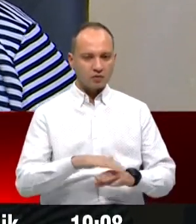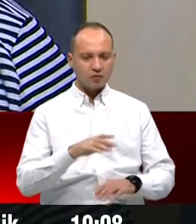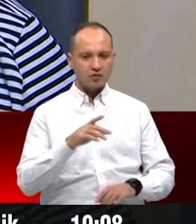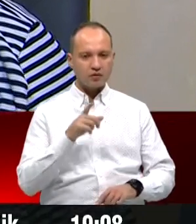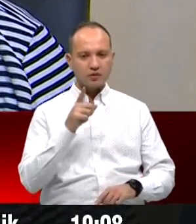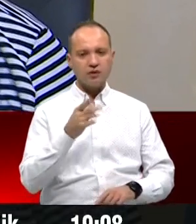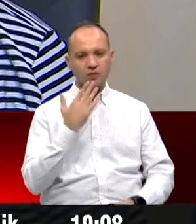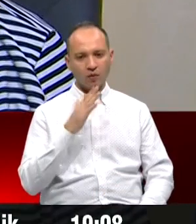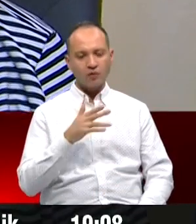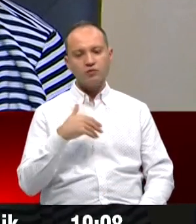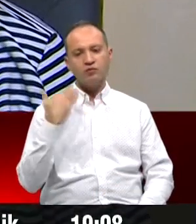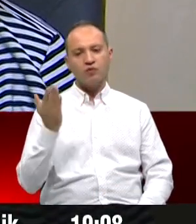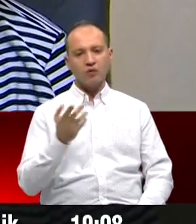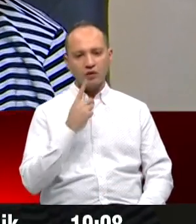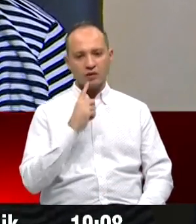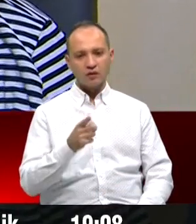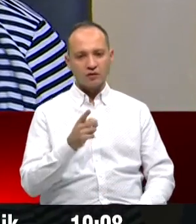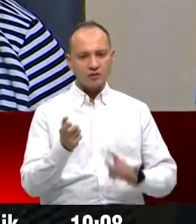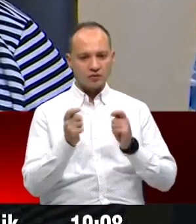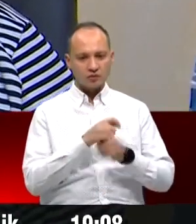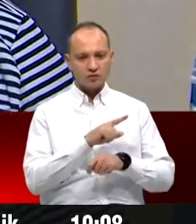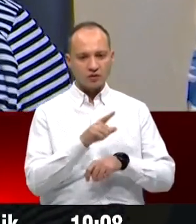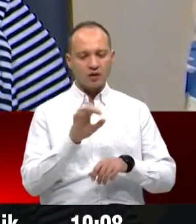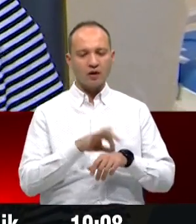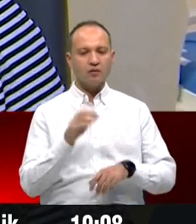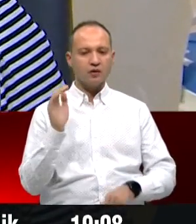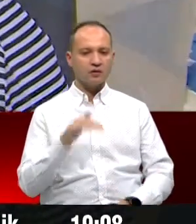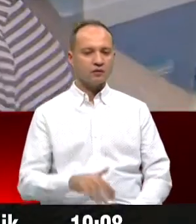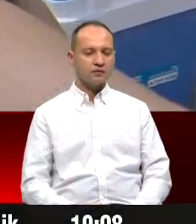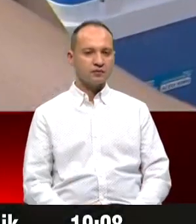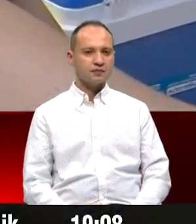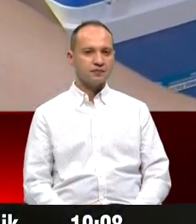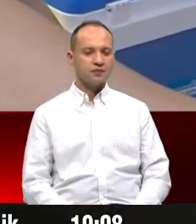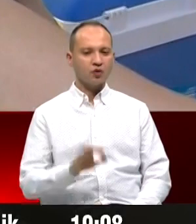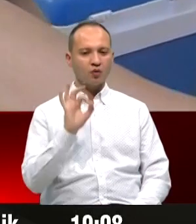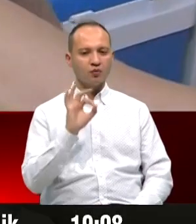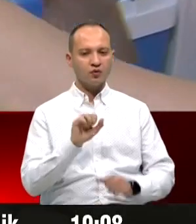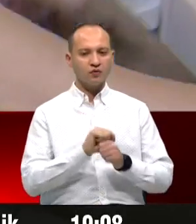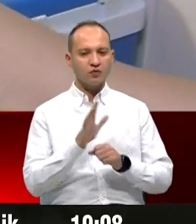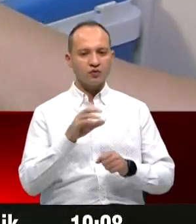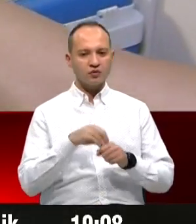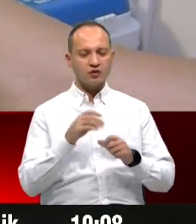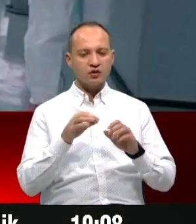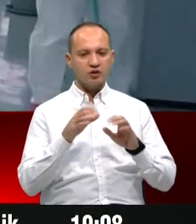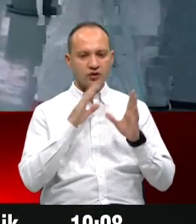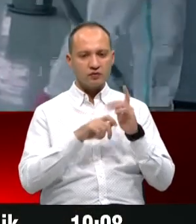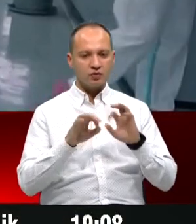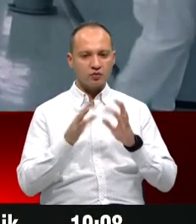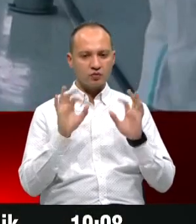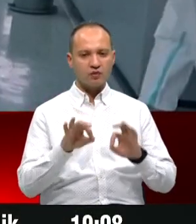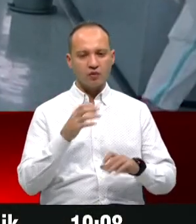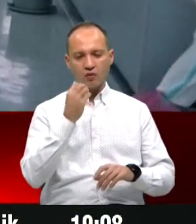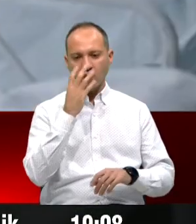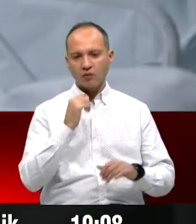anda sizlere yok, daha sonra. Evet, sonra değişince tabii süre hemen geldiniz. Evet canım. Omikron'un şifreleri de çözülmeye başlandı. Hong